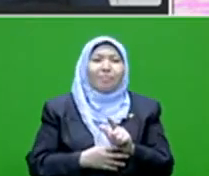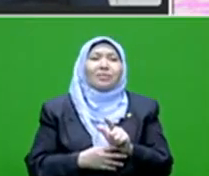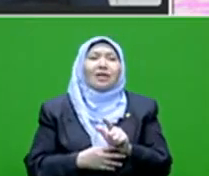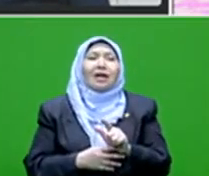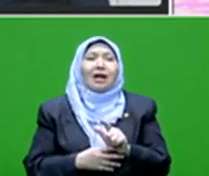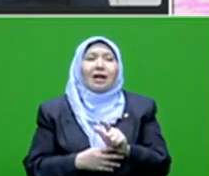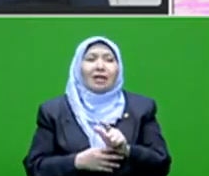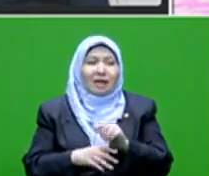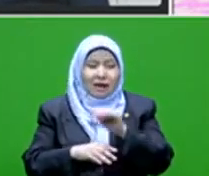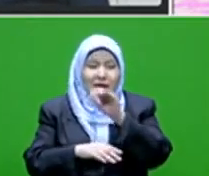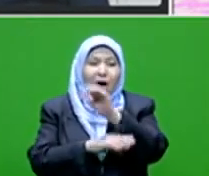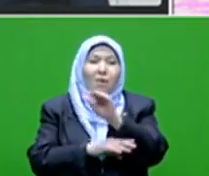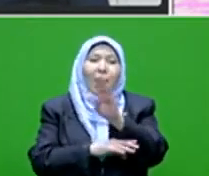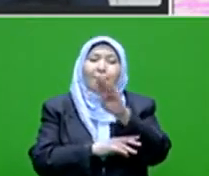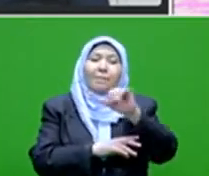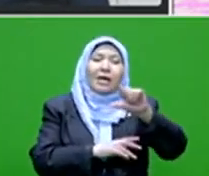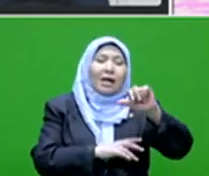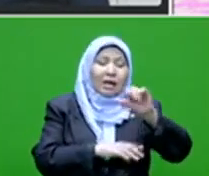Dakwah bilhal.